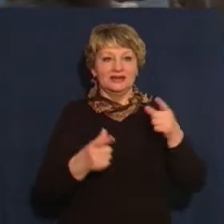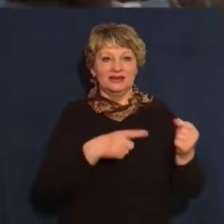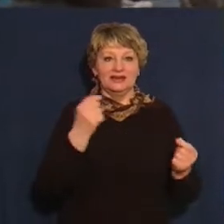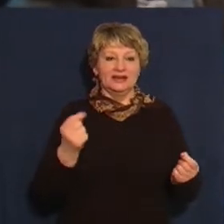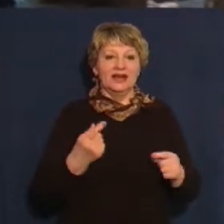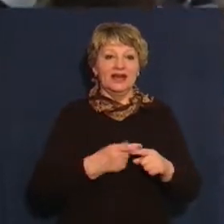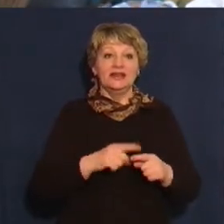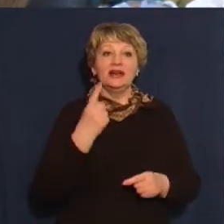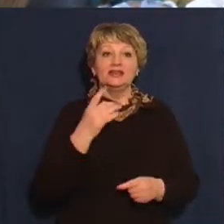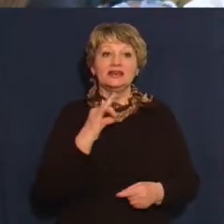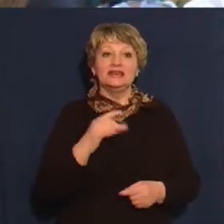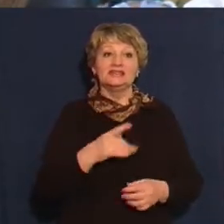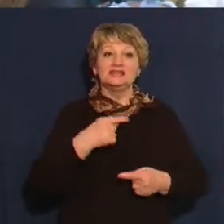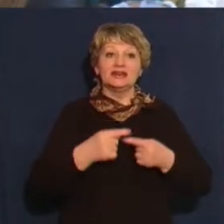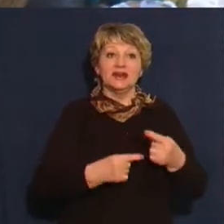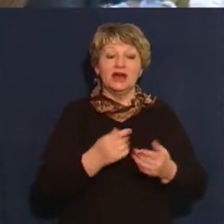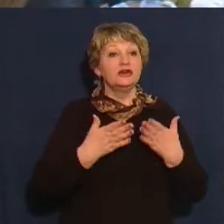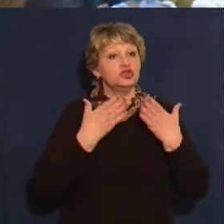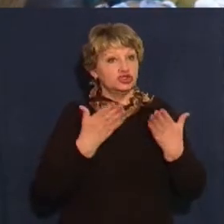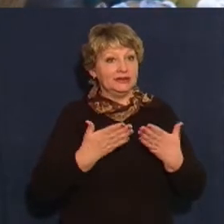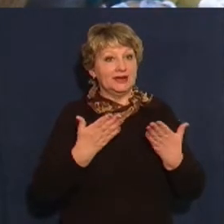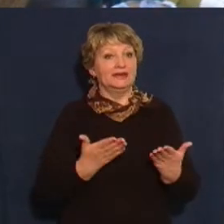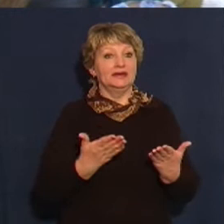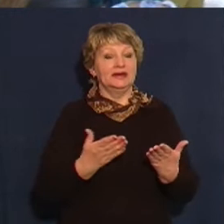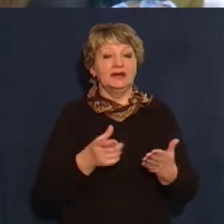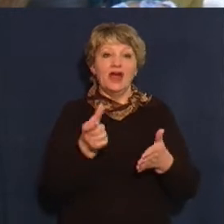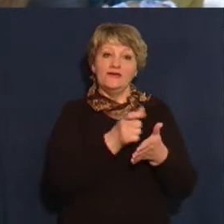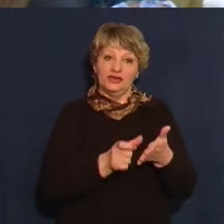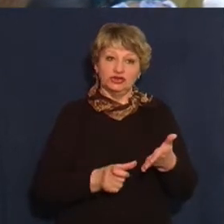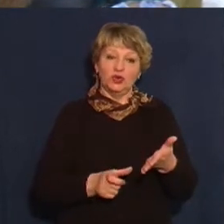Юлія Рабенко. Читати віршовані